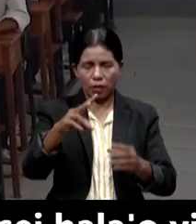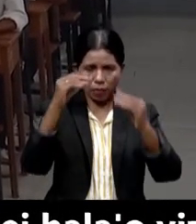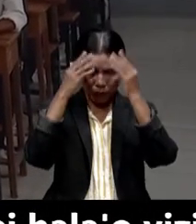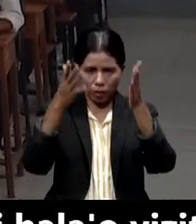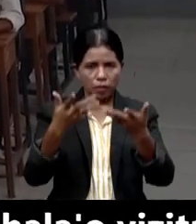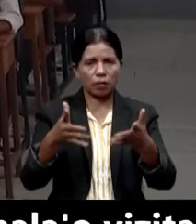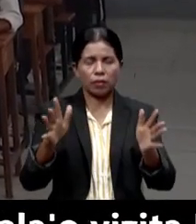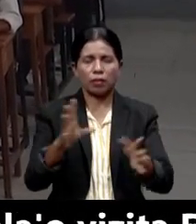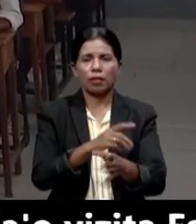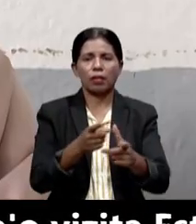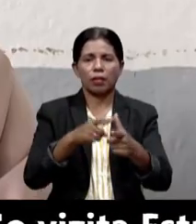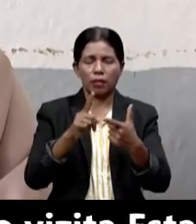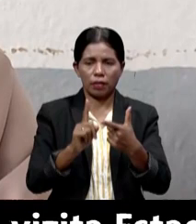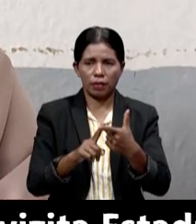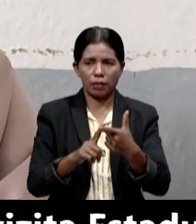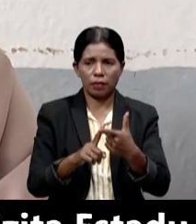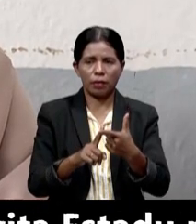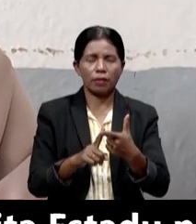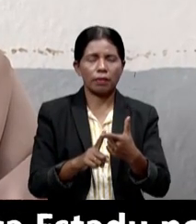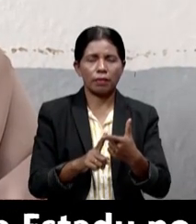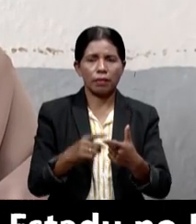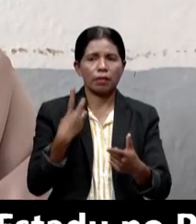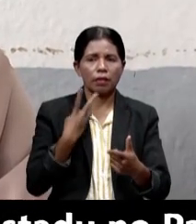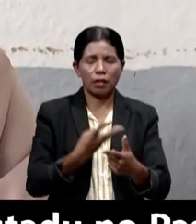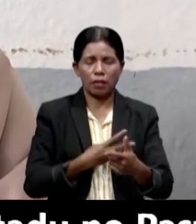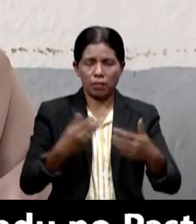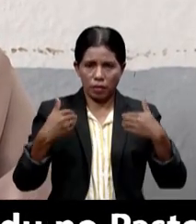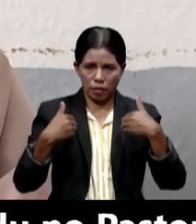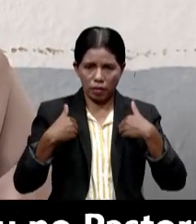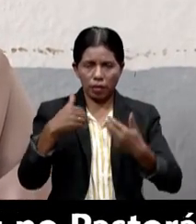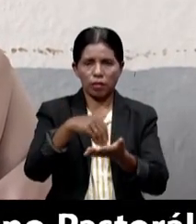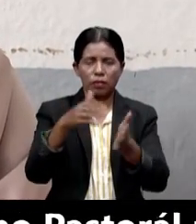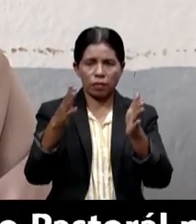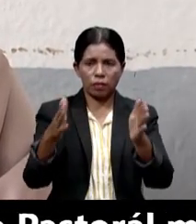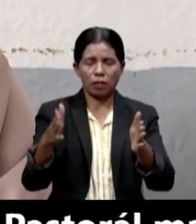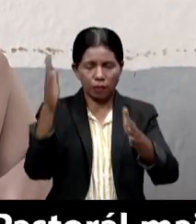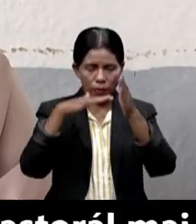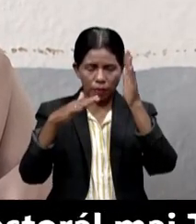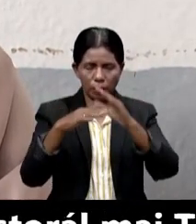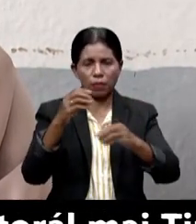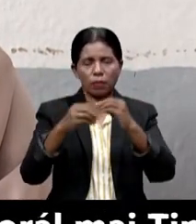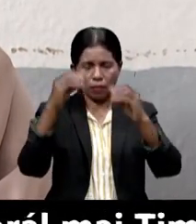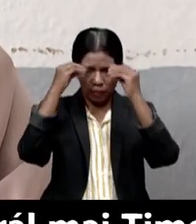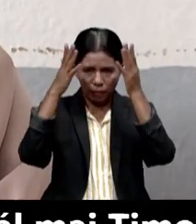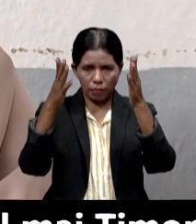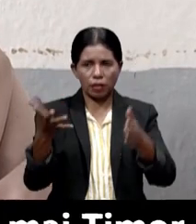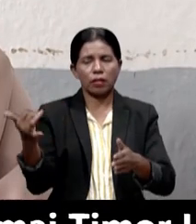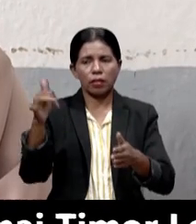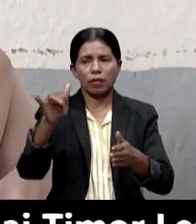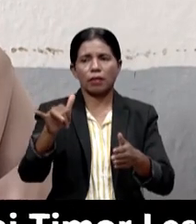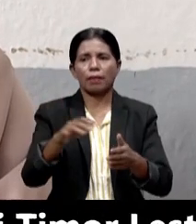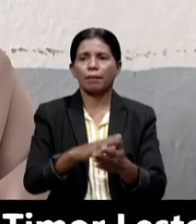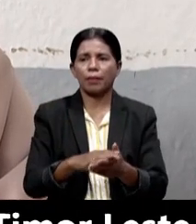sim primero anu kadi ki ma ba de sim sim anu memang iha ami sekolah iha ne ami perintah problem aku de tadi tamba di bunda ma